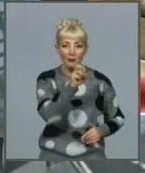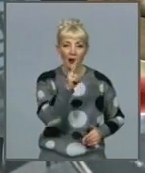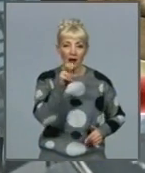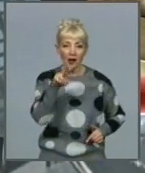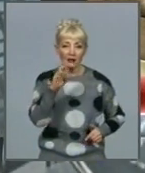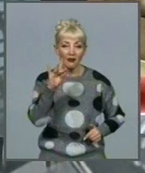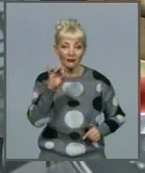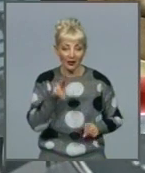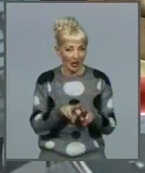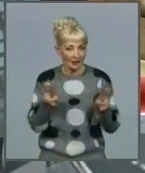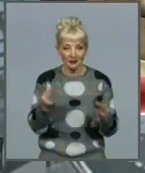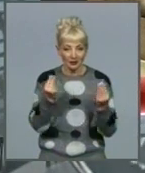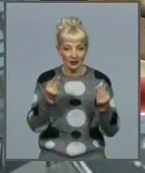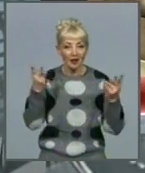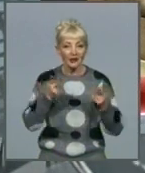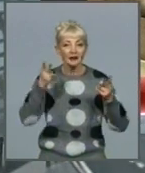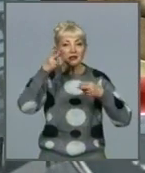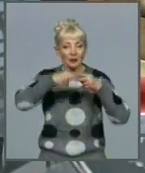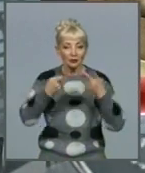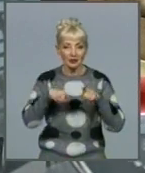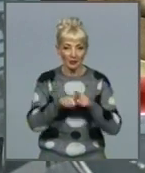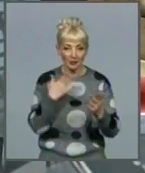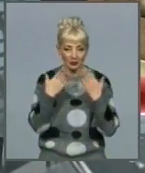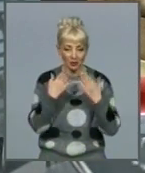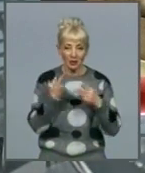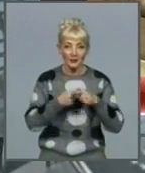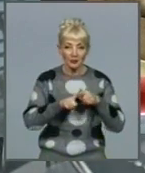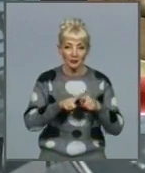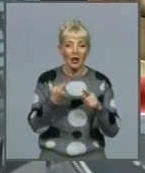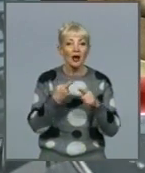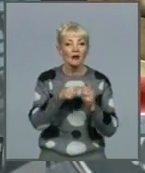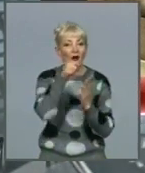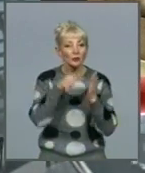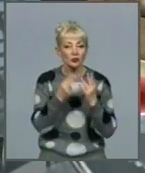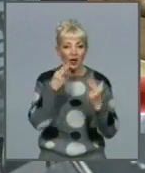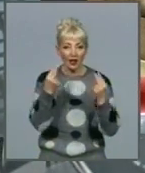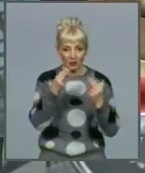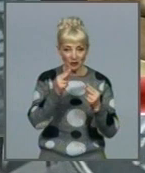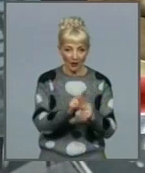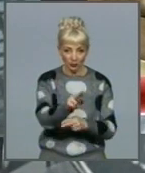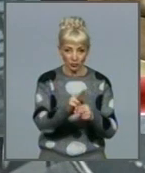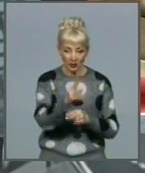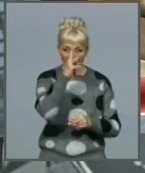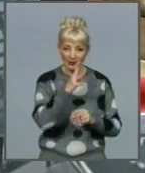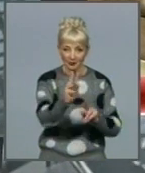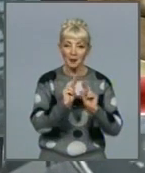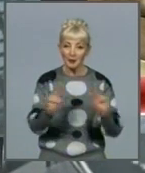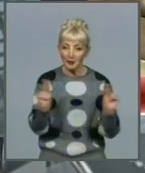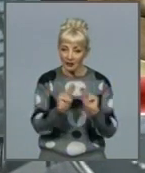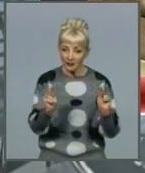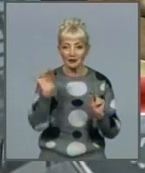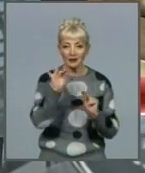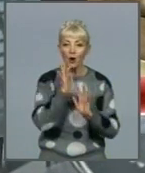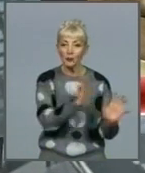Треба закінчувати з таким підходом, тому що це питання якості навчання, зарплат викладачів і забезпеченості